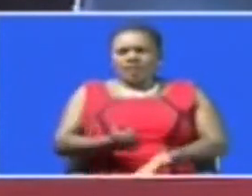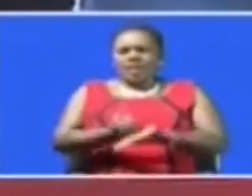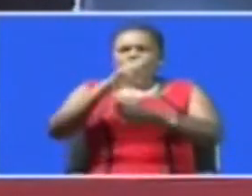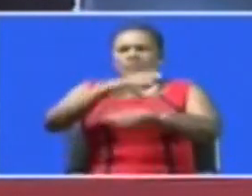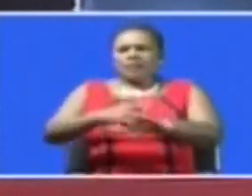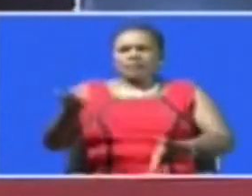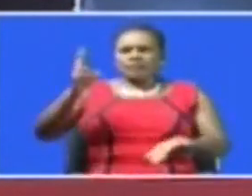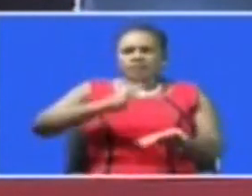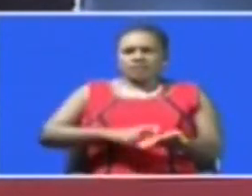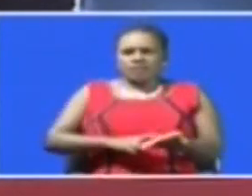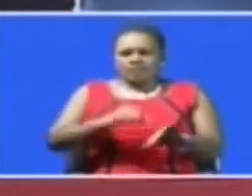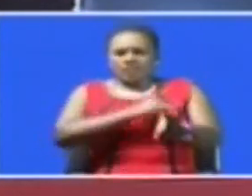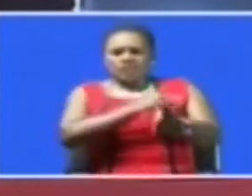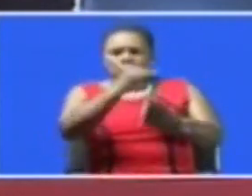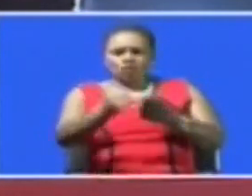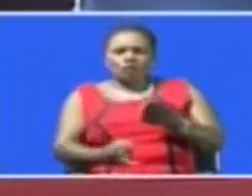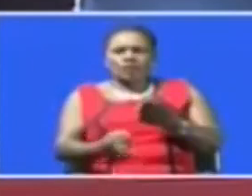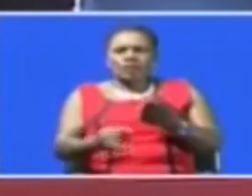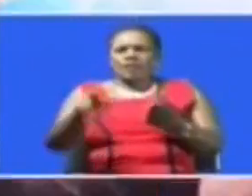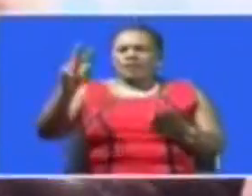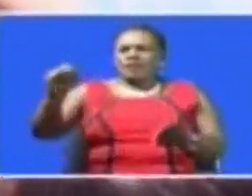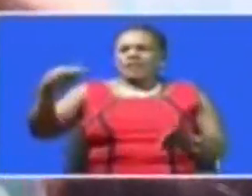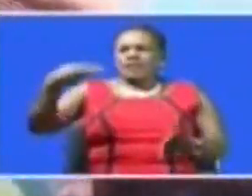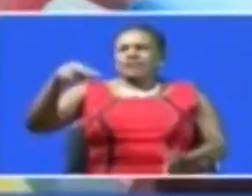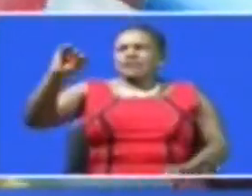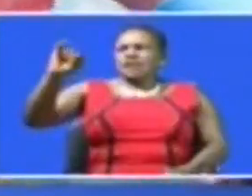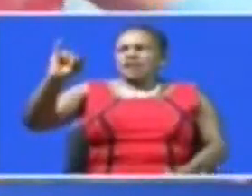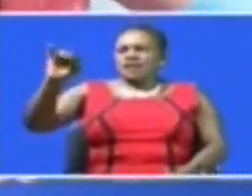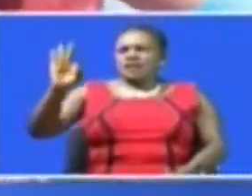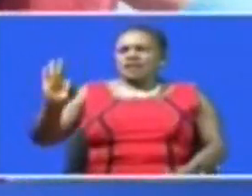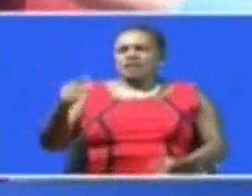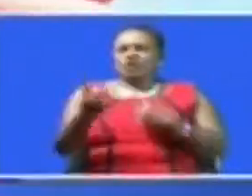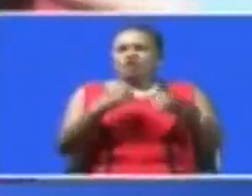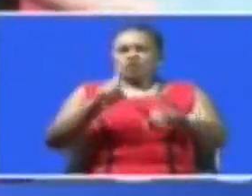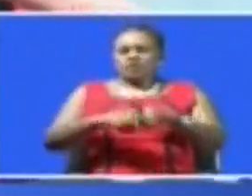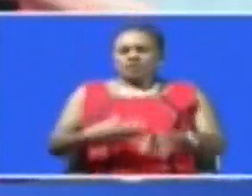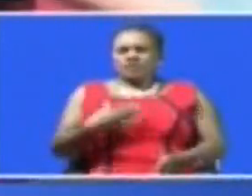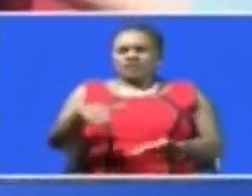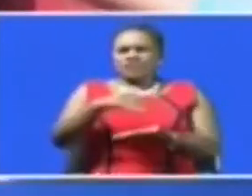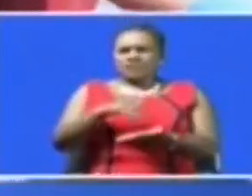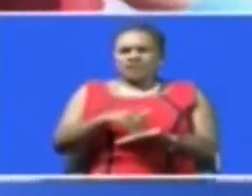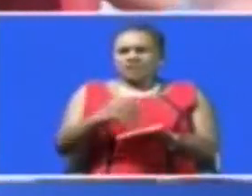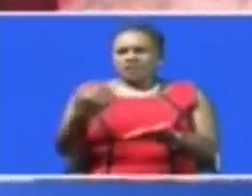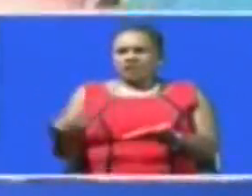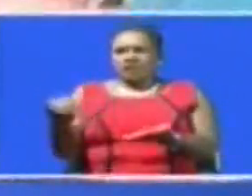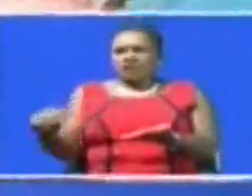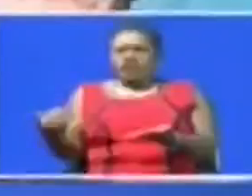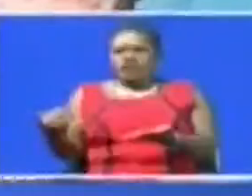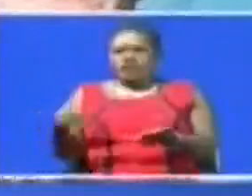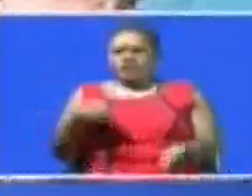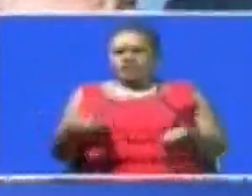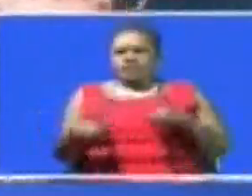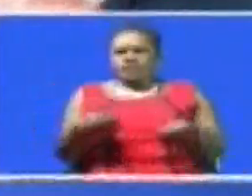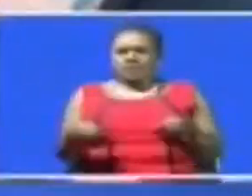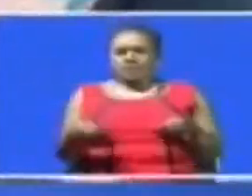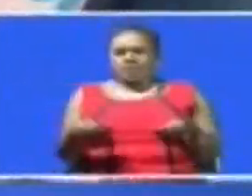wamesaidiwa na kusajiliwa kwenye bima ya taifa ya afya NHIF. Akizungumza alipozuru kituo cha kuwatibu watoto wanaoishi na